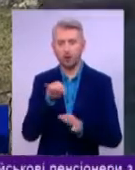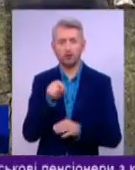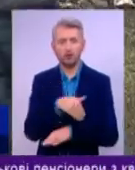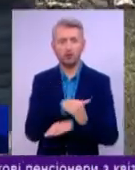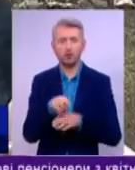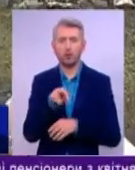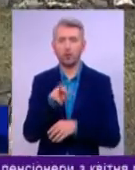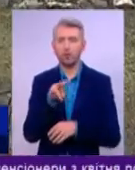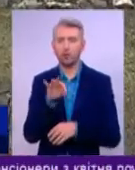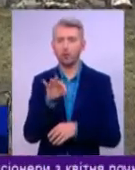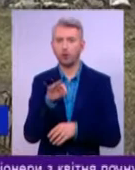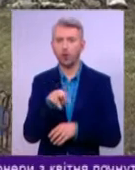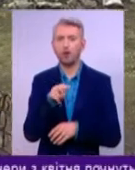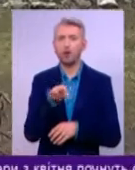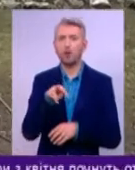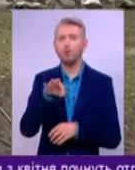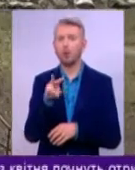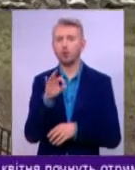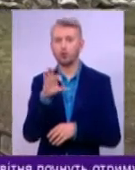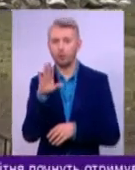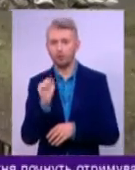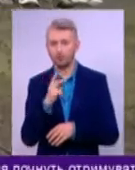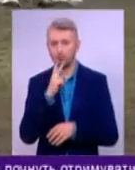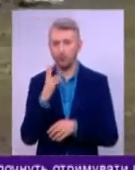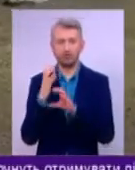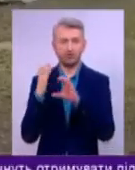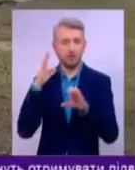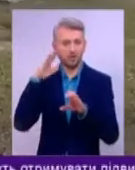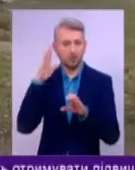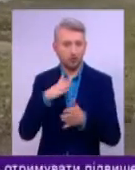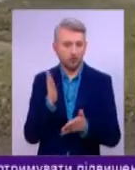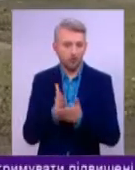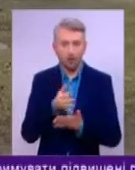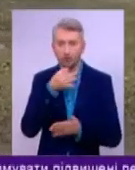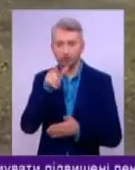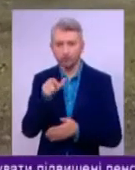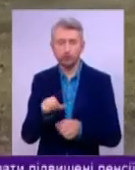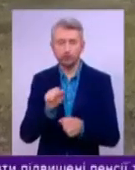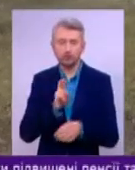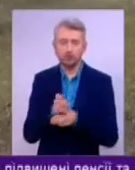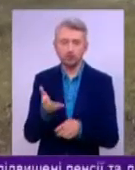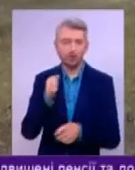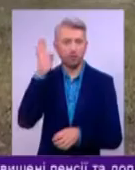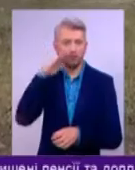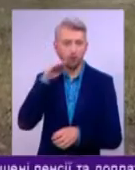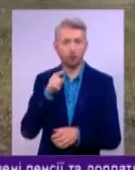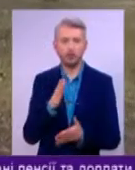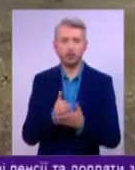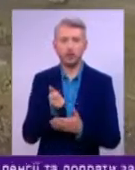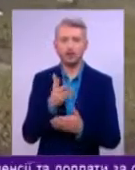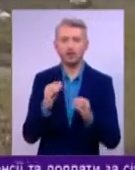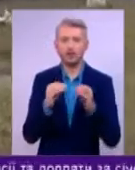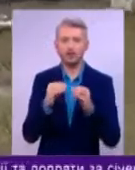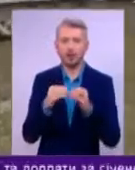вулиці Ломоносова. Як бачите, цистерна з водою стоїть, будь-хто хоче і може прийти, набрати сюди води. Тут є кілька десятків